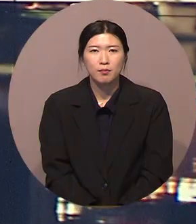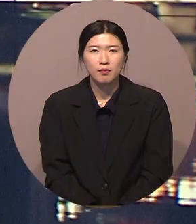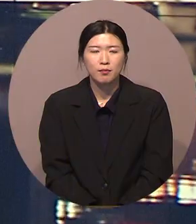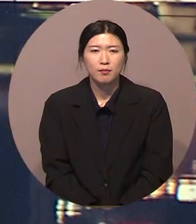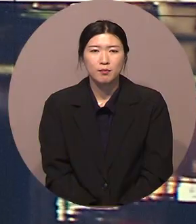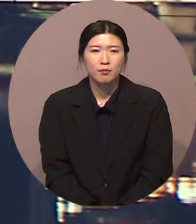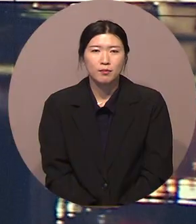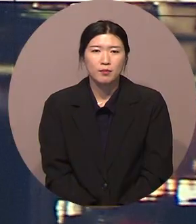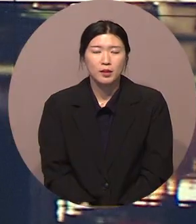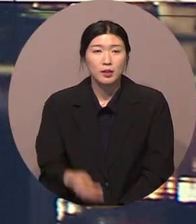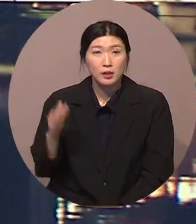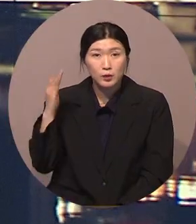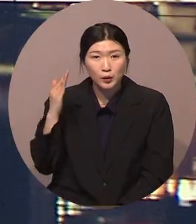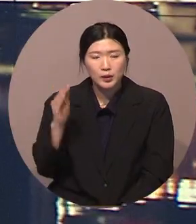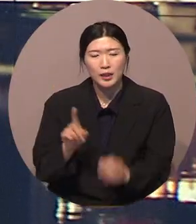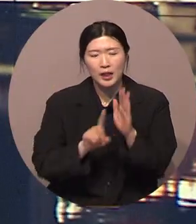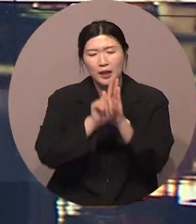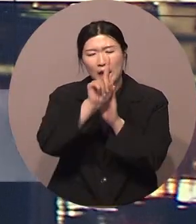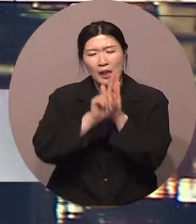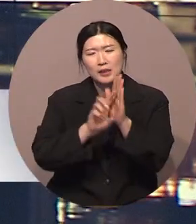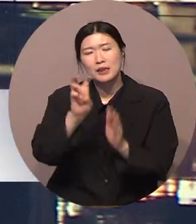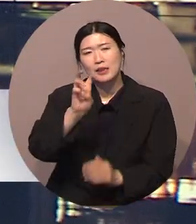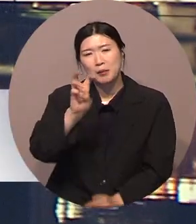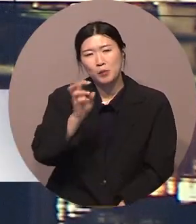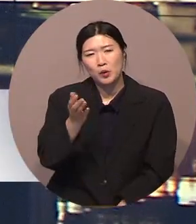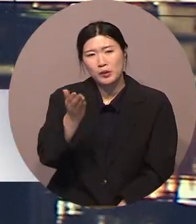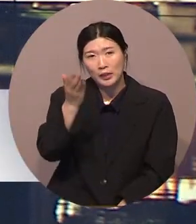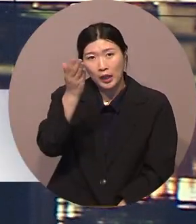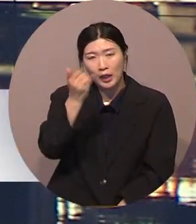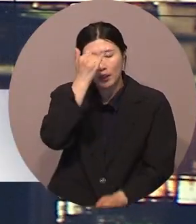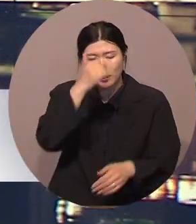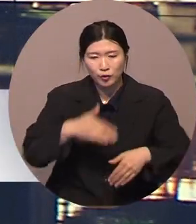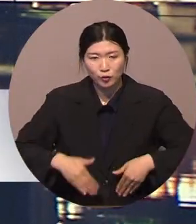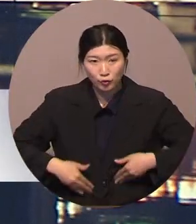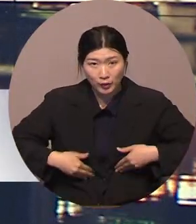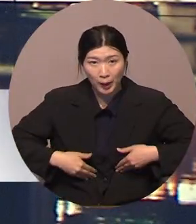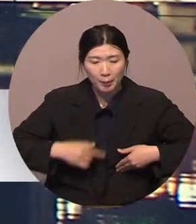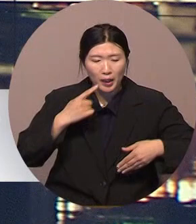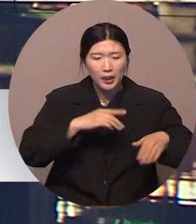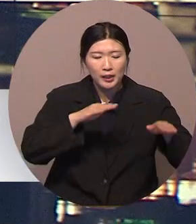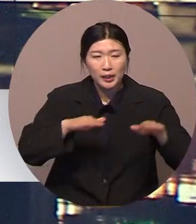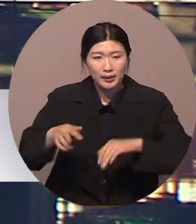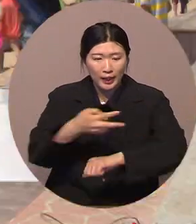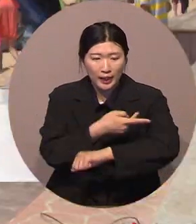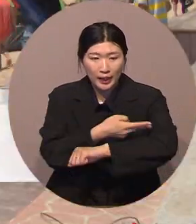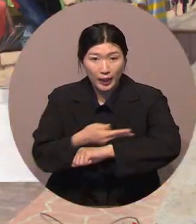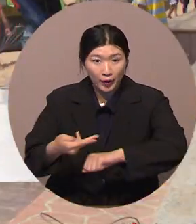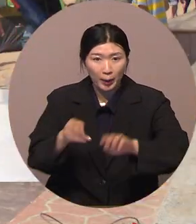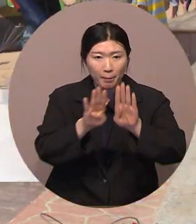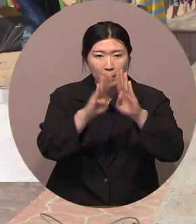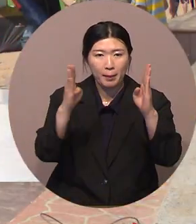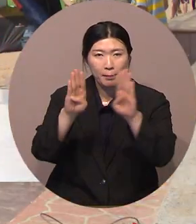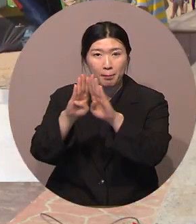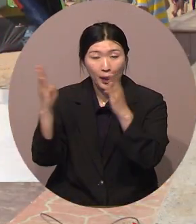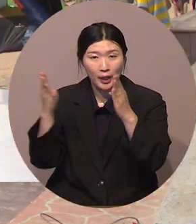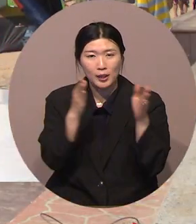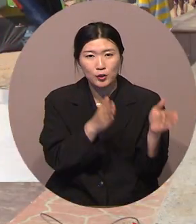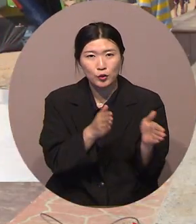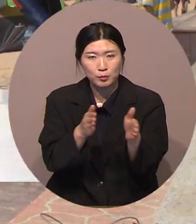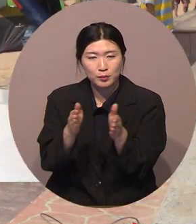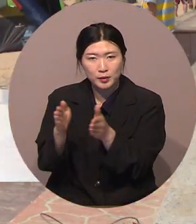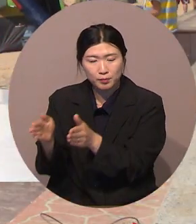당부했습니다 최근 30도를 웃도는 날씨가 이어지면서 충남 서해안 해수욕장들이 이번 주말부터 개장하는 등